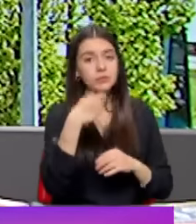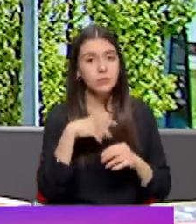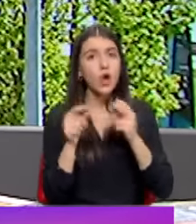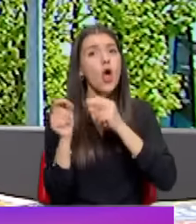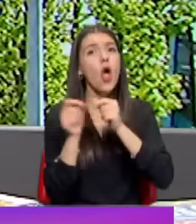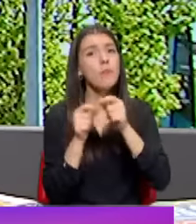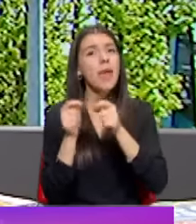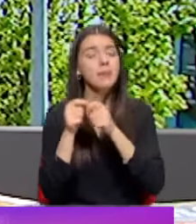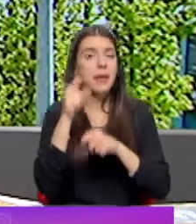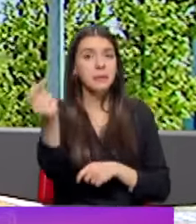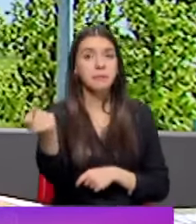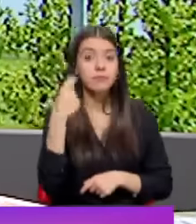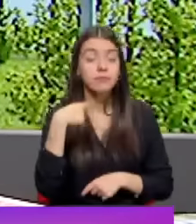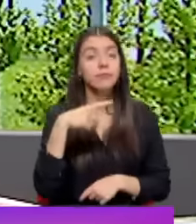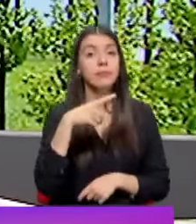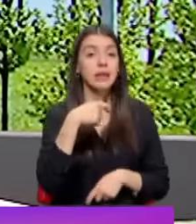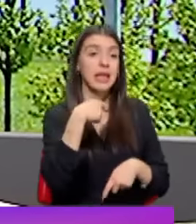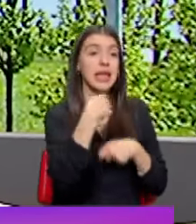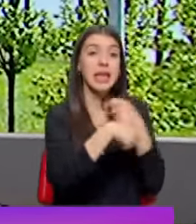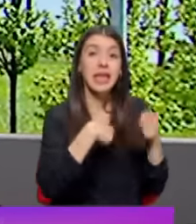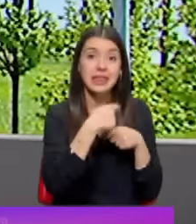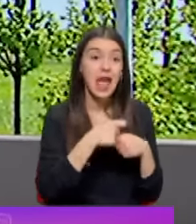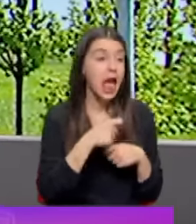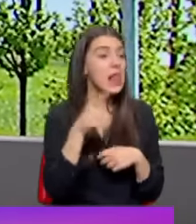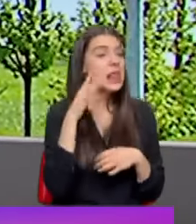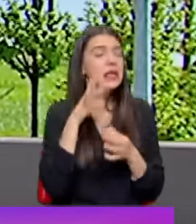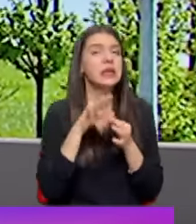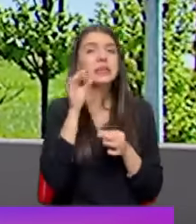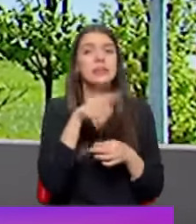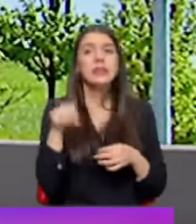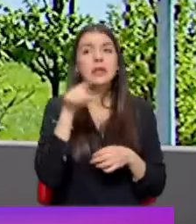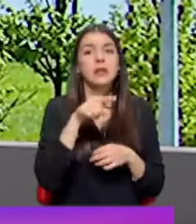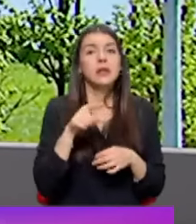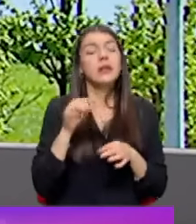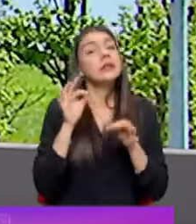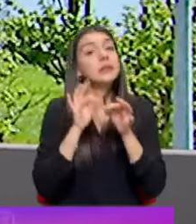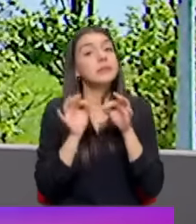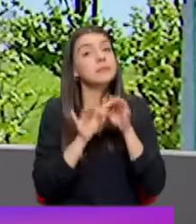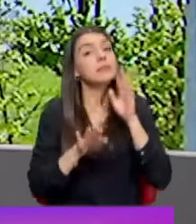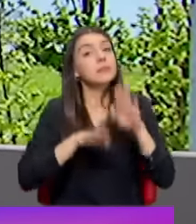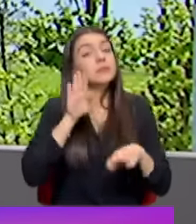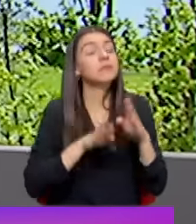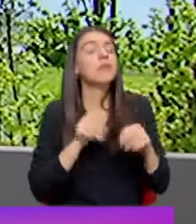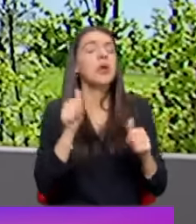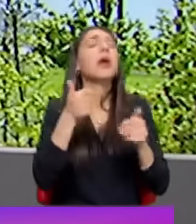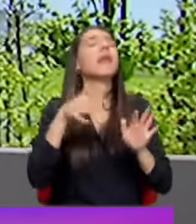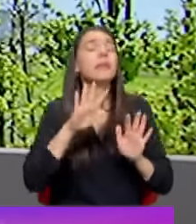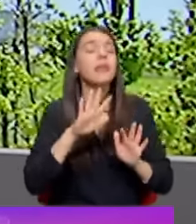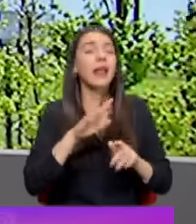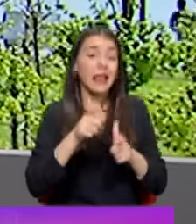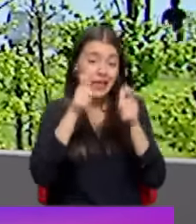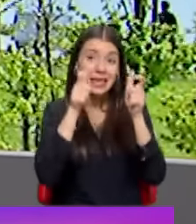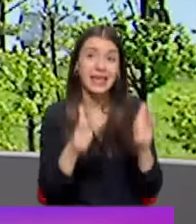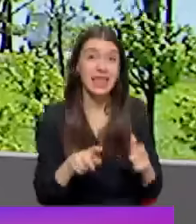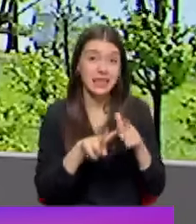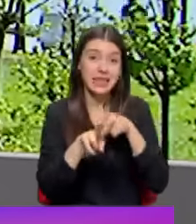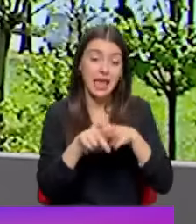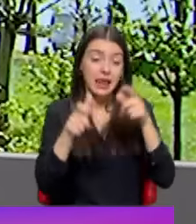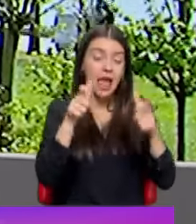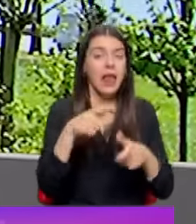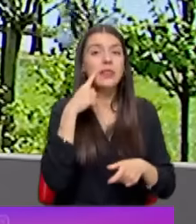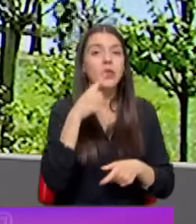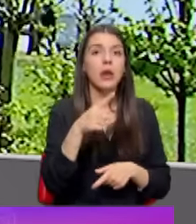Karaman, ithal halkın enflasyon umrunda olmadığı için, ithal halk tırnak içinde, yerel halkın yine